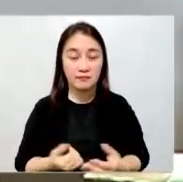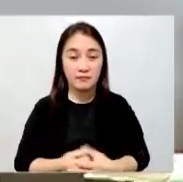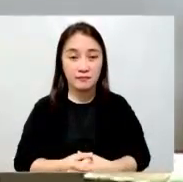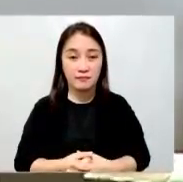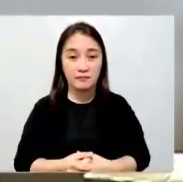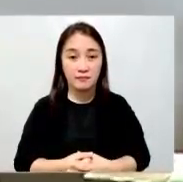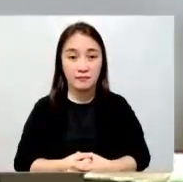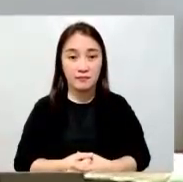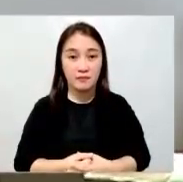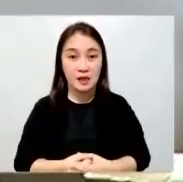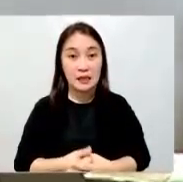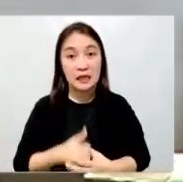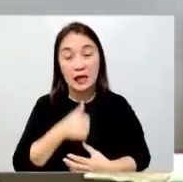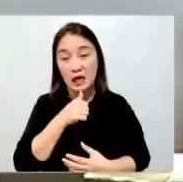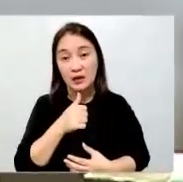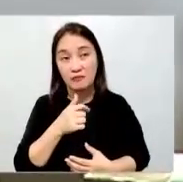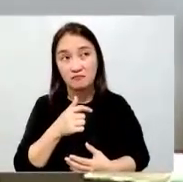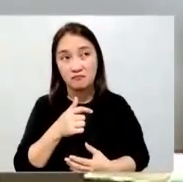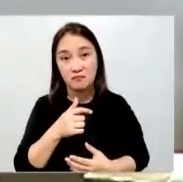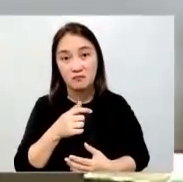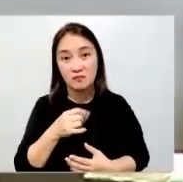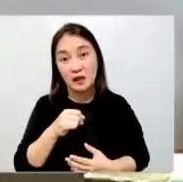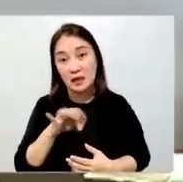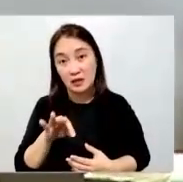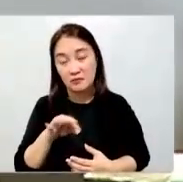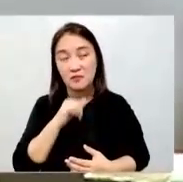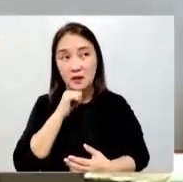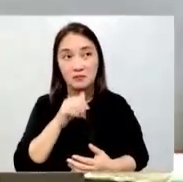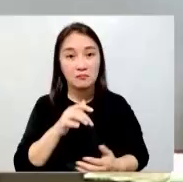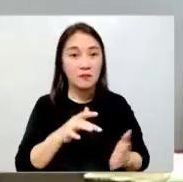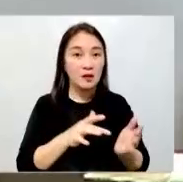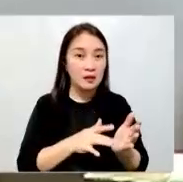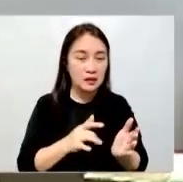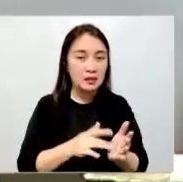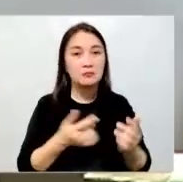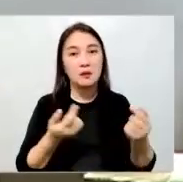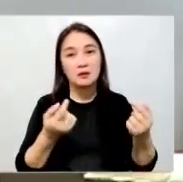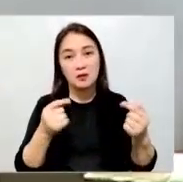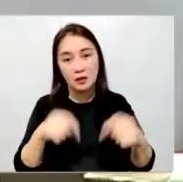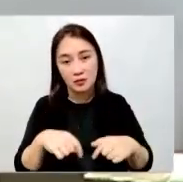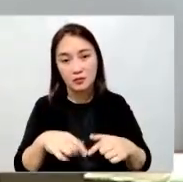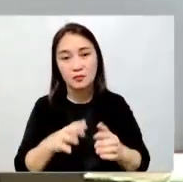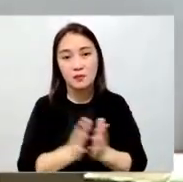natin take an advantage now, especially in light of the demands